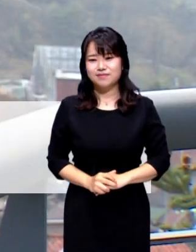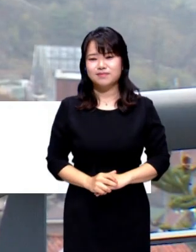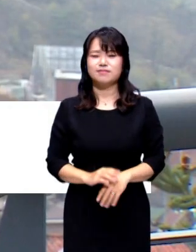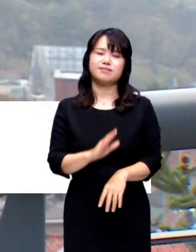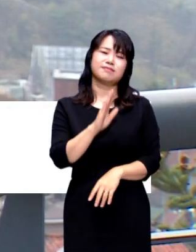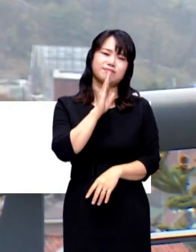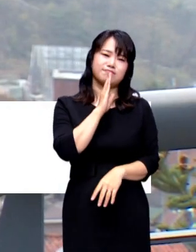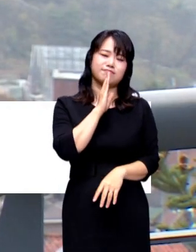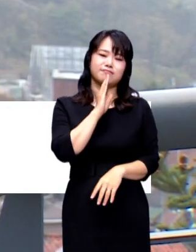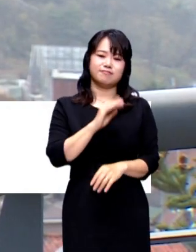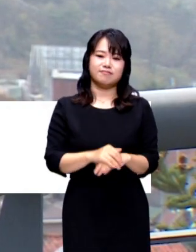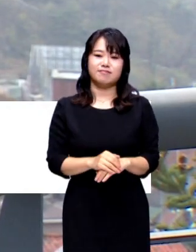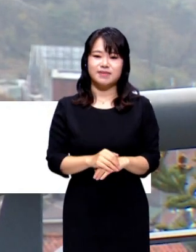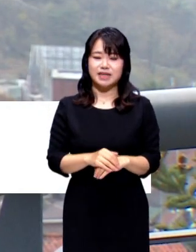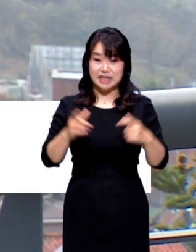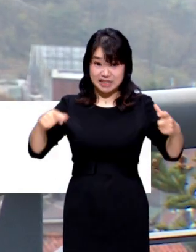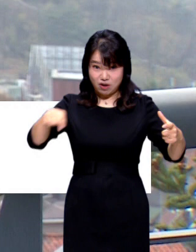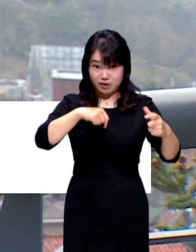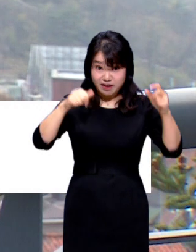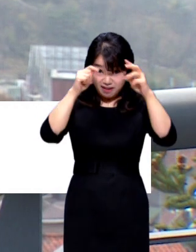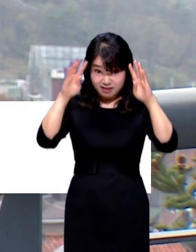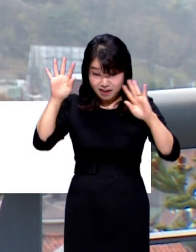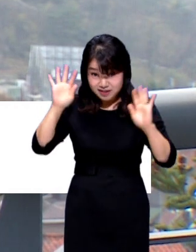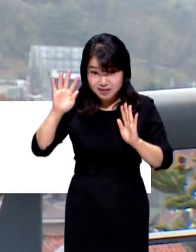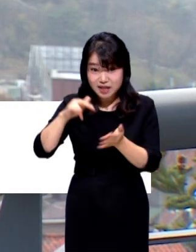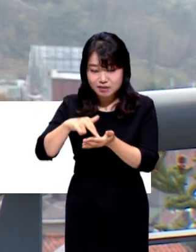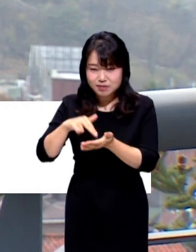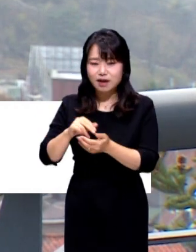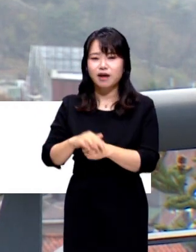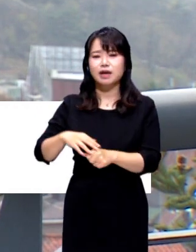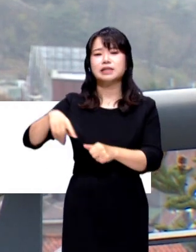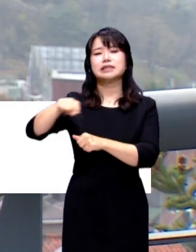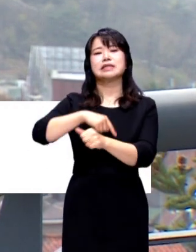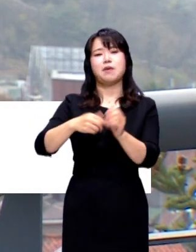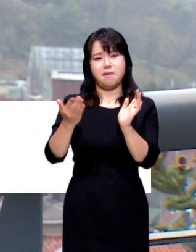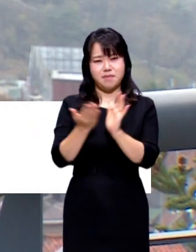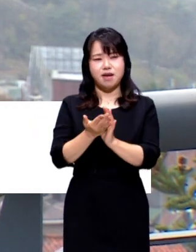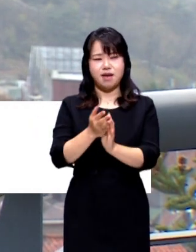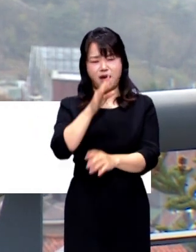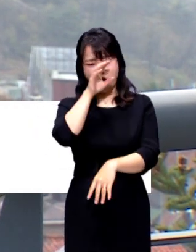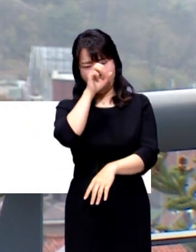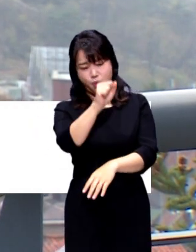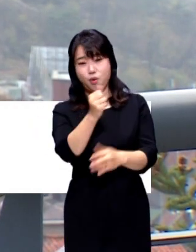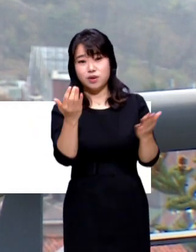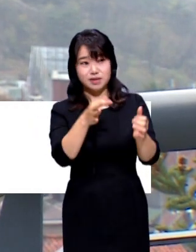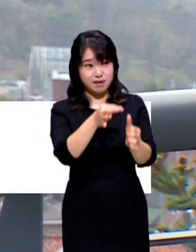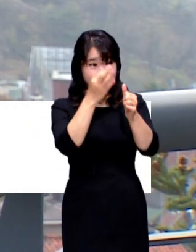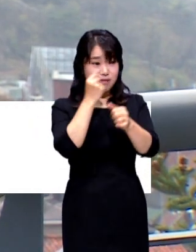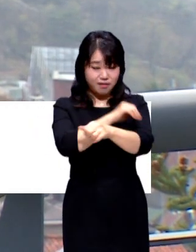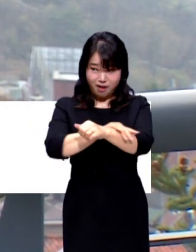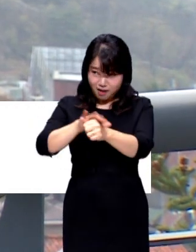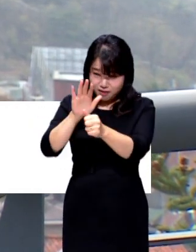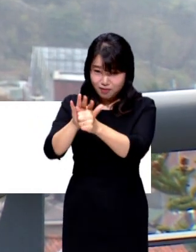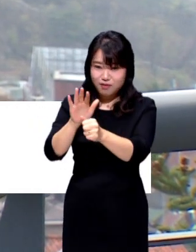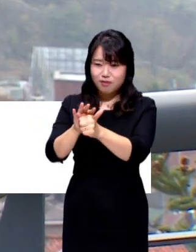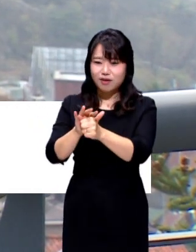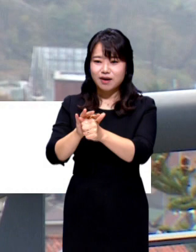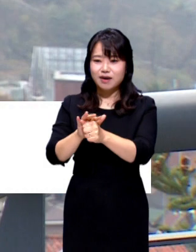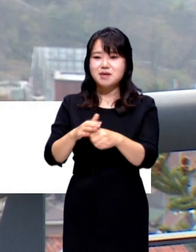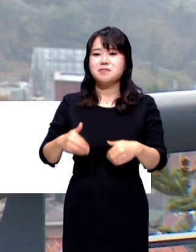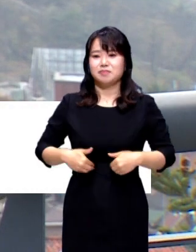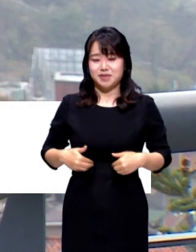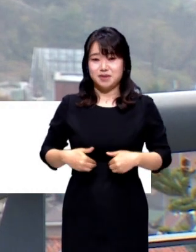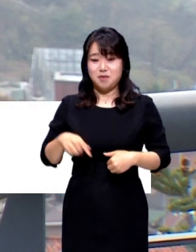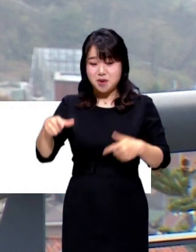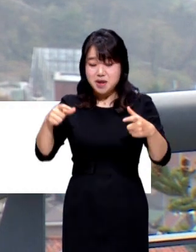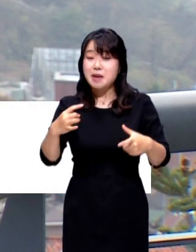사실은 우리 관내 대학생들은 이제 그 위상에 맞는 질 좋은 직장들을 찾아 나가는 게 꼭 우리 관내에서만